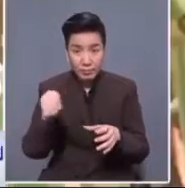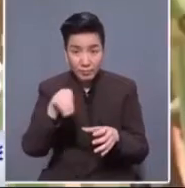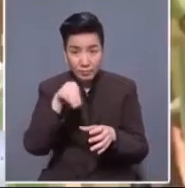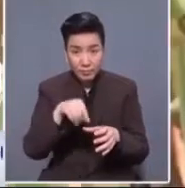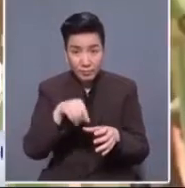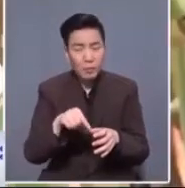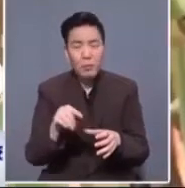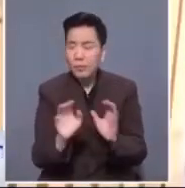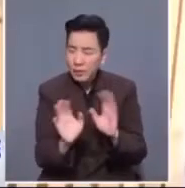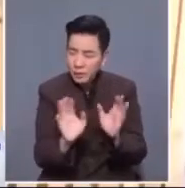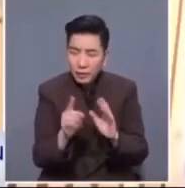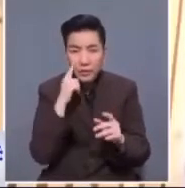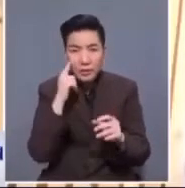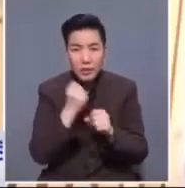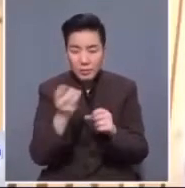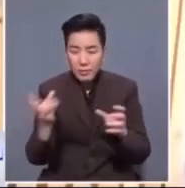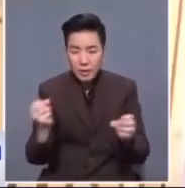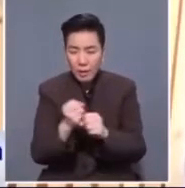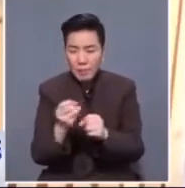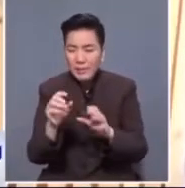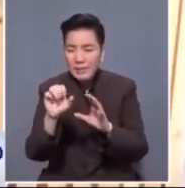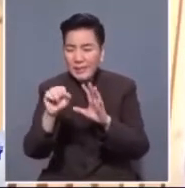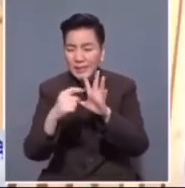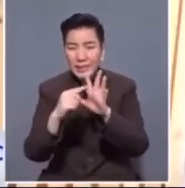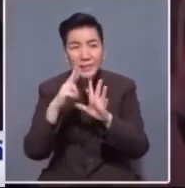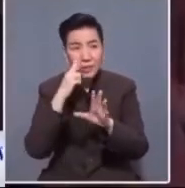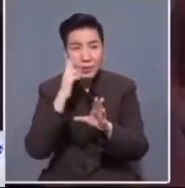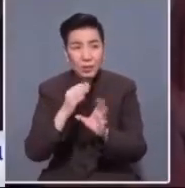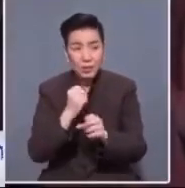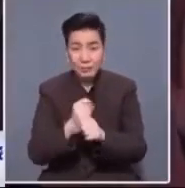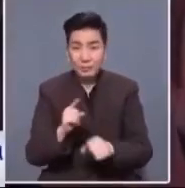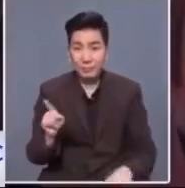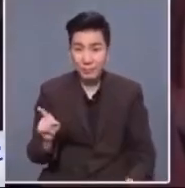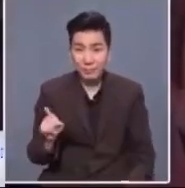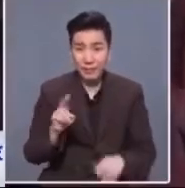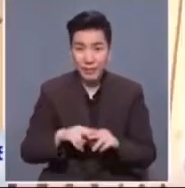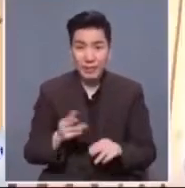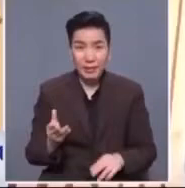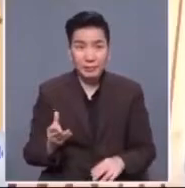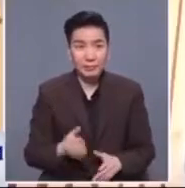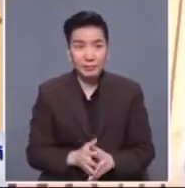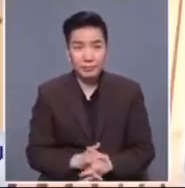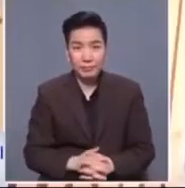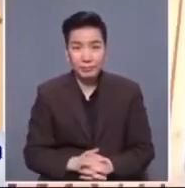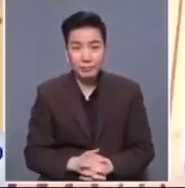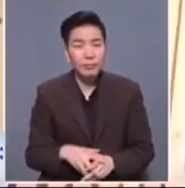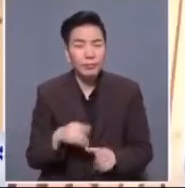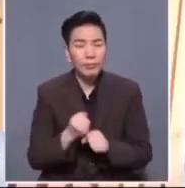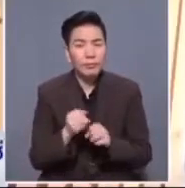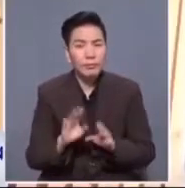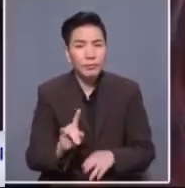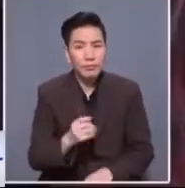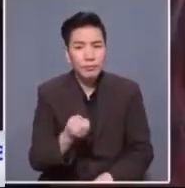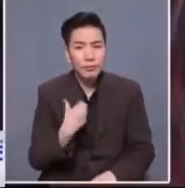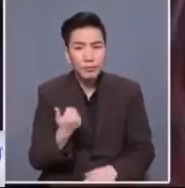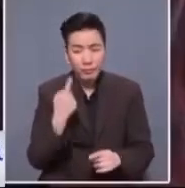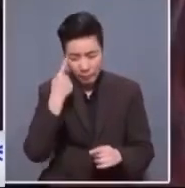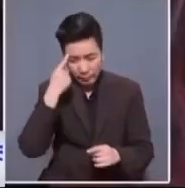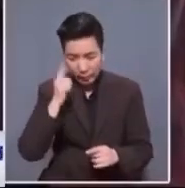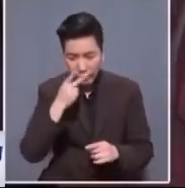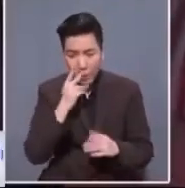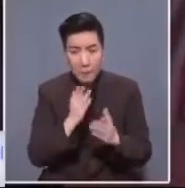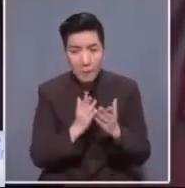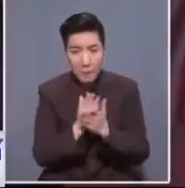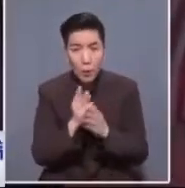องใส่กาแฟ ไม่ใช่ค่ะมันต้องเอาไปสกัดสารนี่ค่ะคนสกัดอยู่นี่ อ้าวเหรอฮะ คร ับ ไปสกัดแบบไหนครับ ก็คือเราต้องผ่